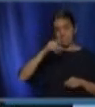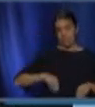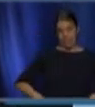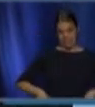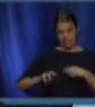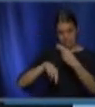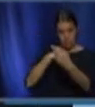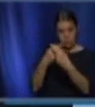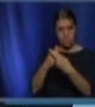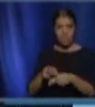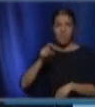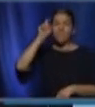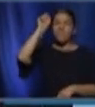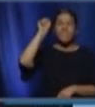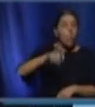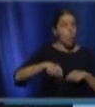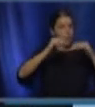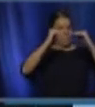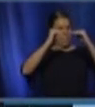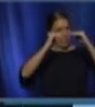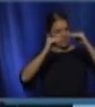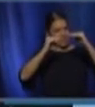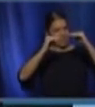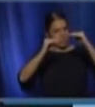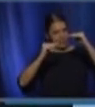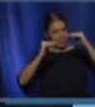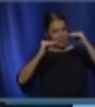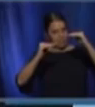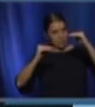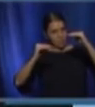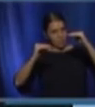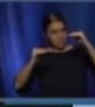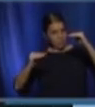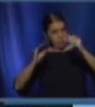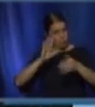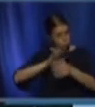sur les 3 principaux indicateurs, là, c'est-à-dire le